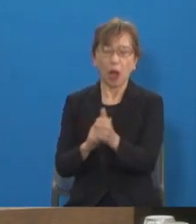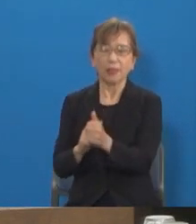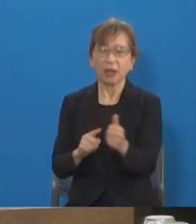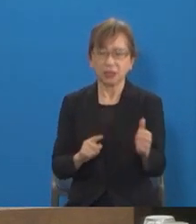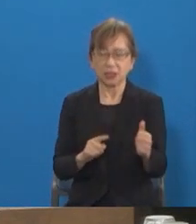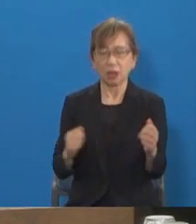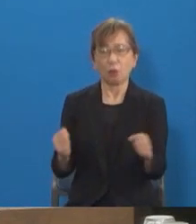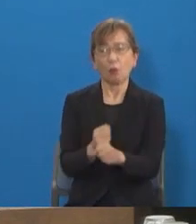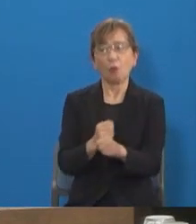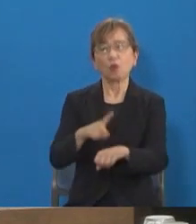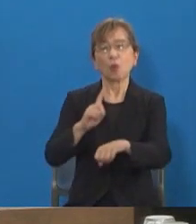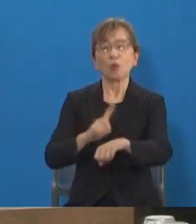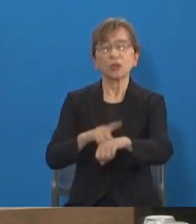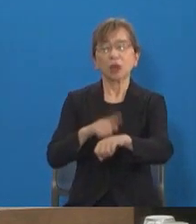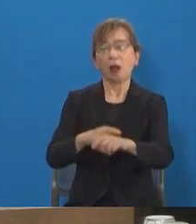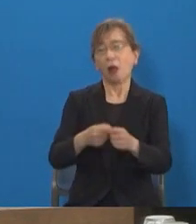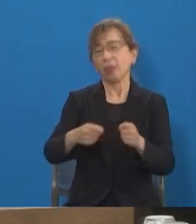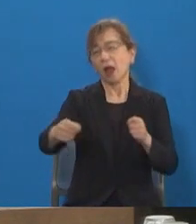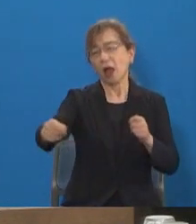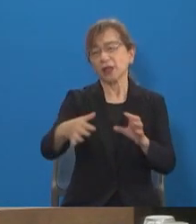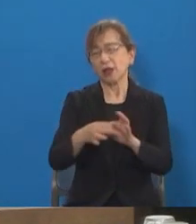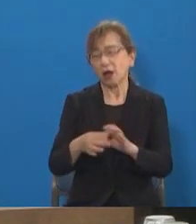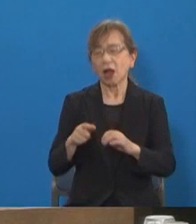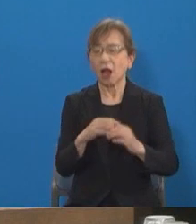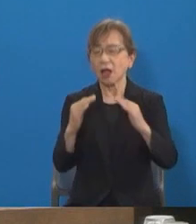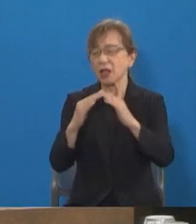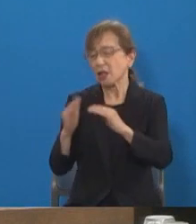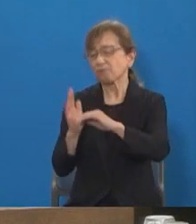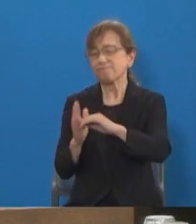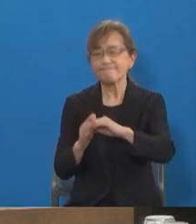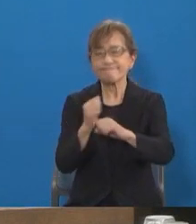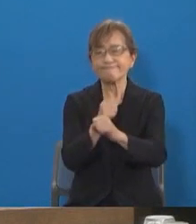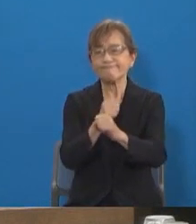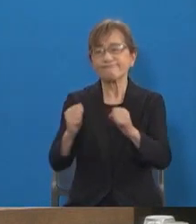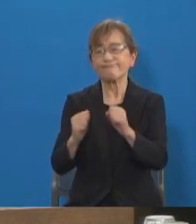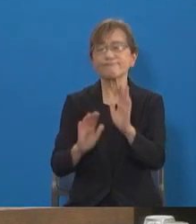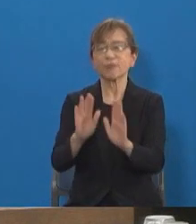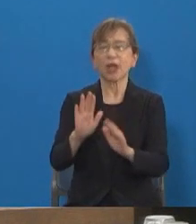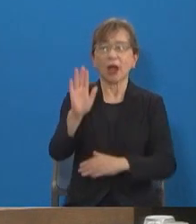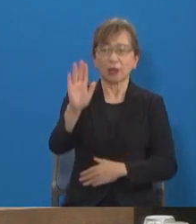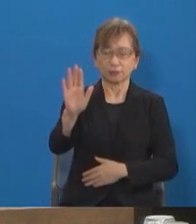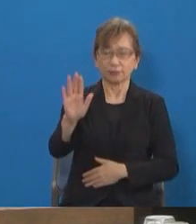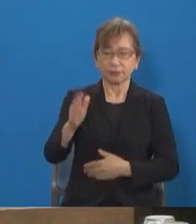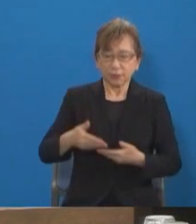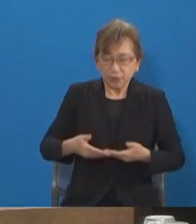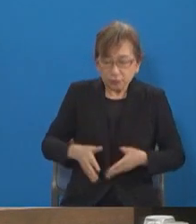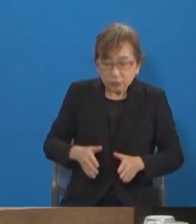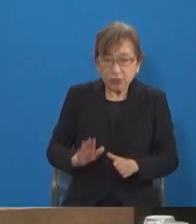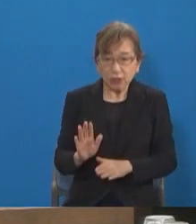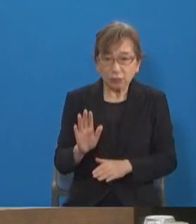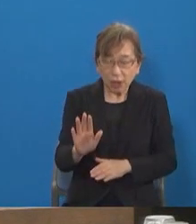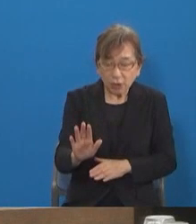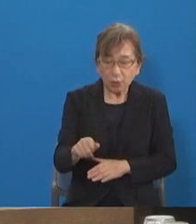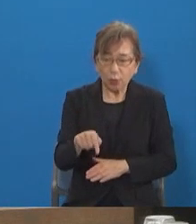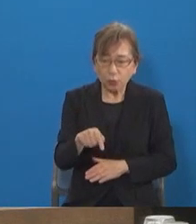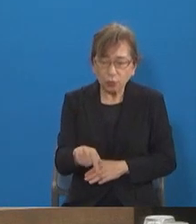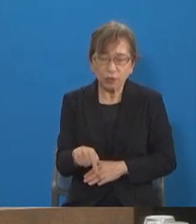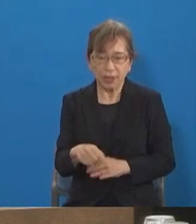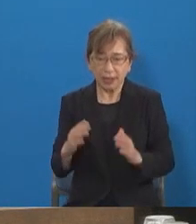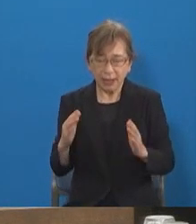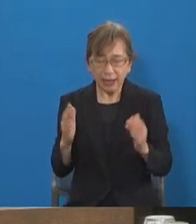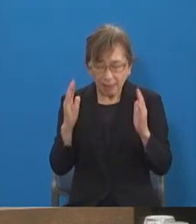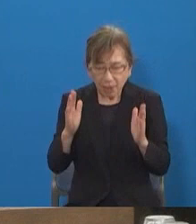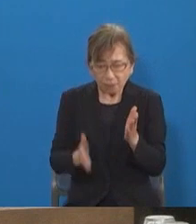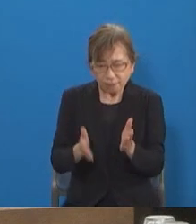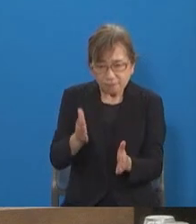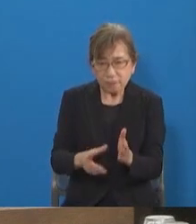働時間の長さがそれを許さない現実があります。出産後の最も育児に力を注ぐ必